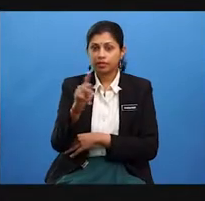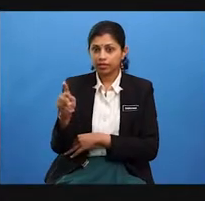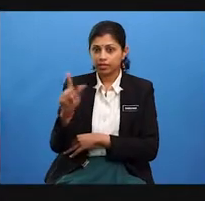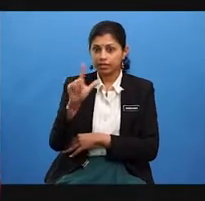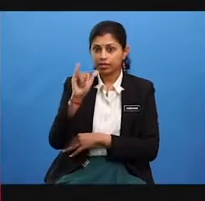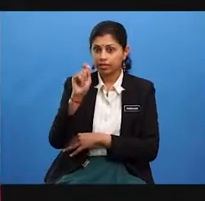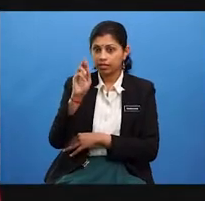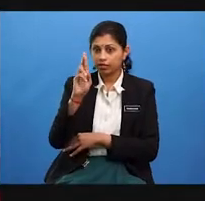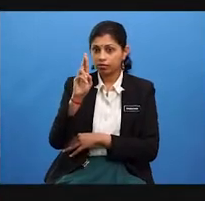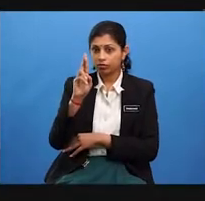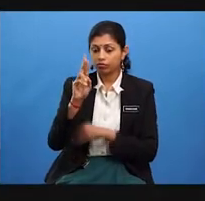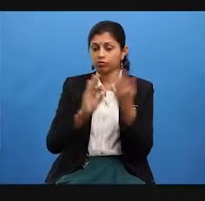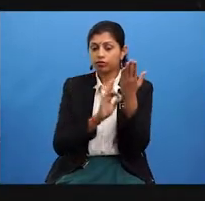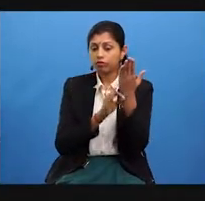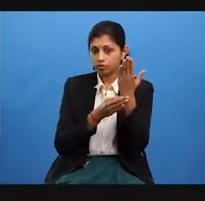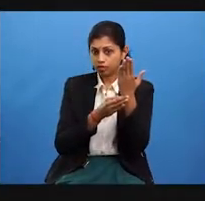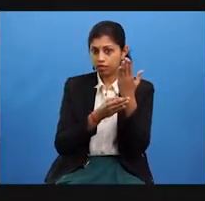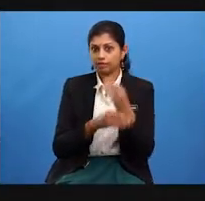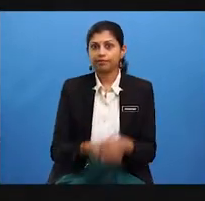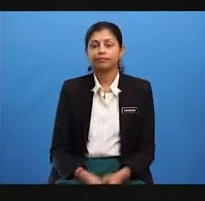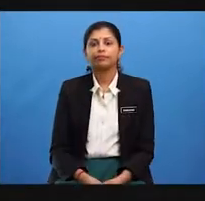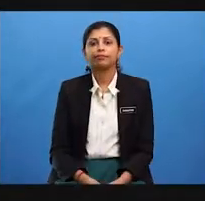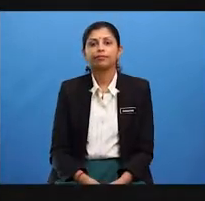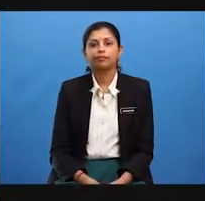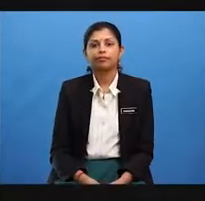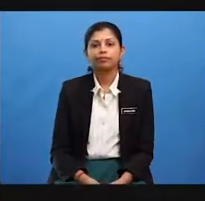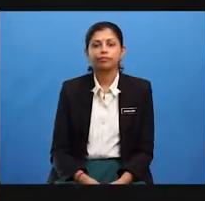berfungsi dengan menutup suis.